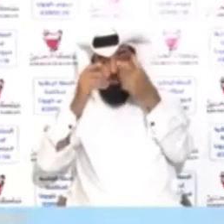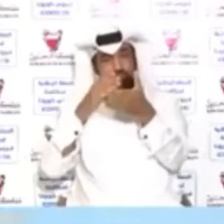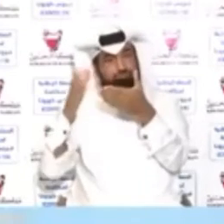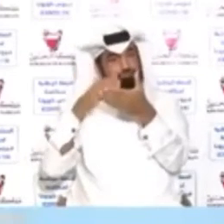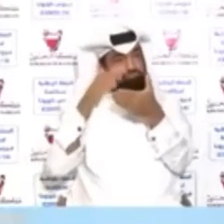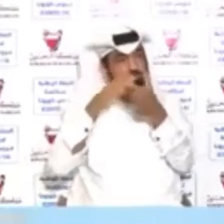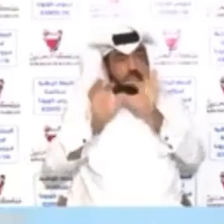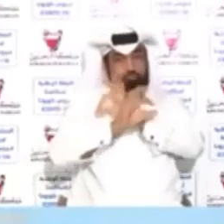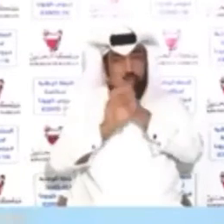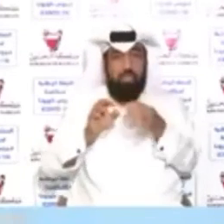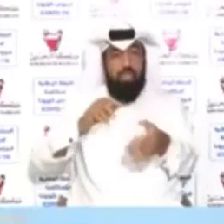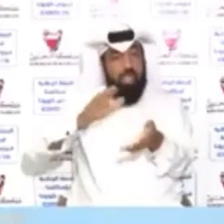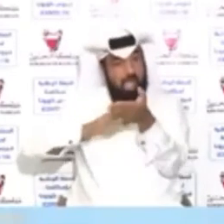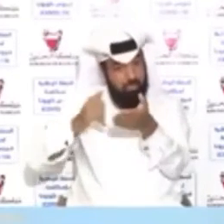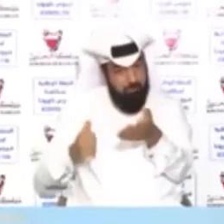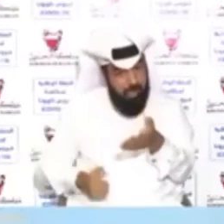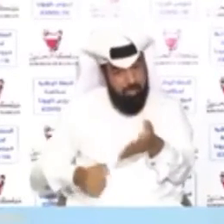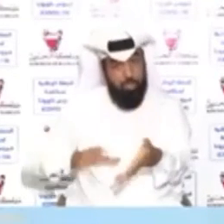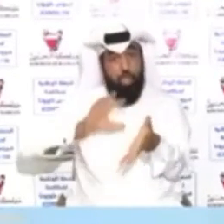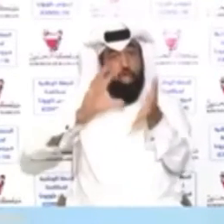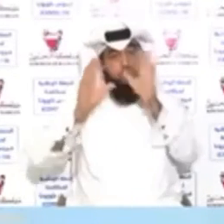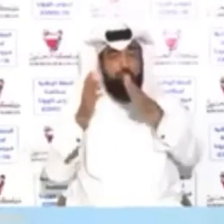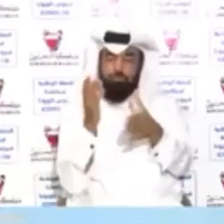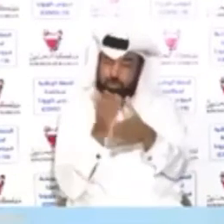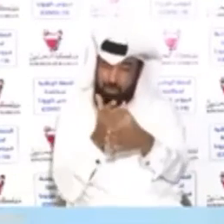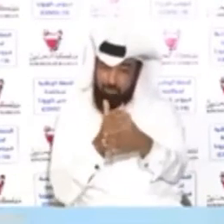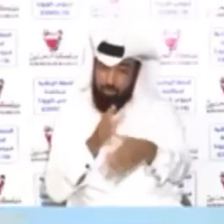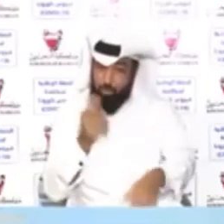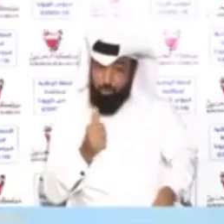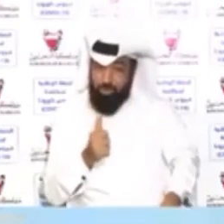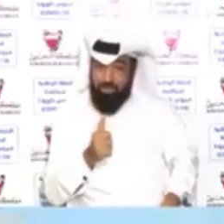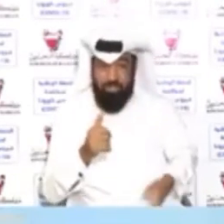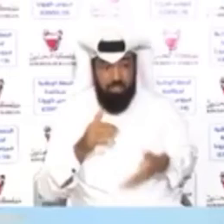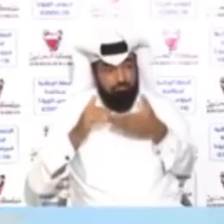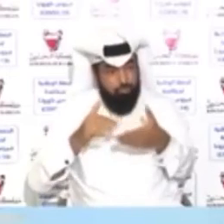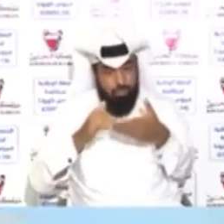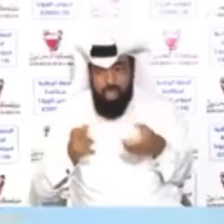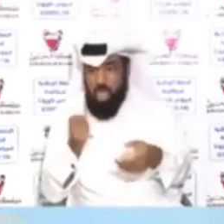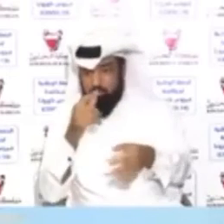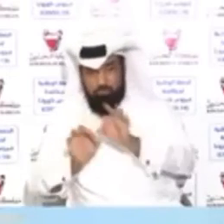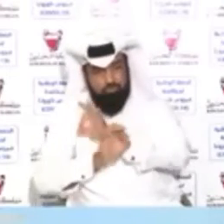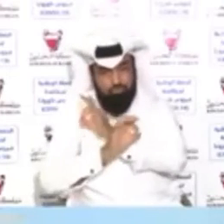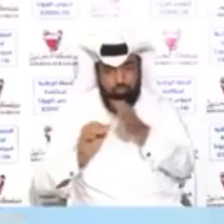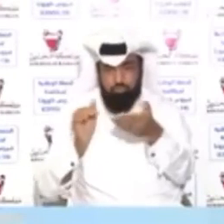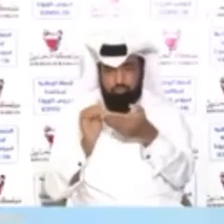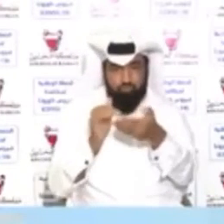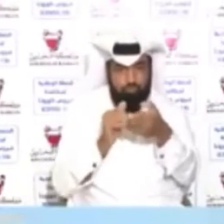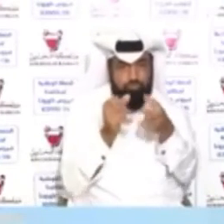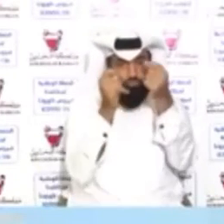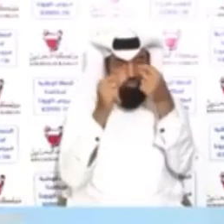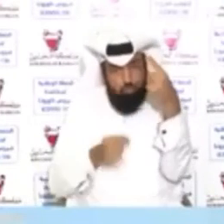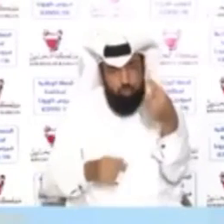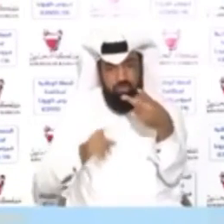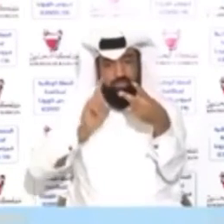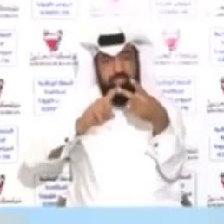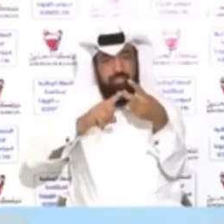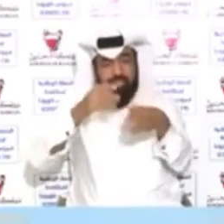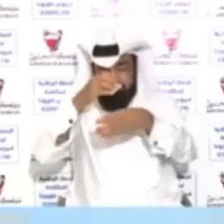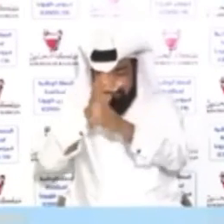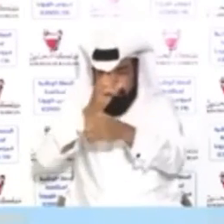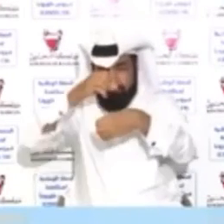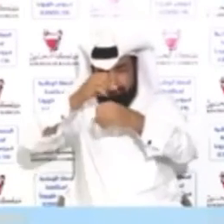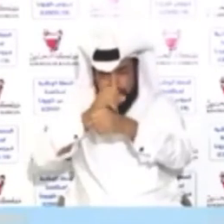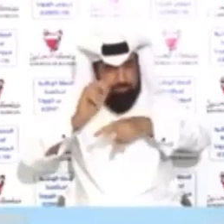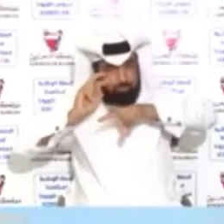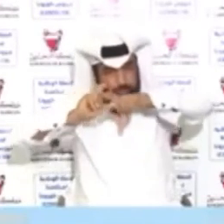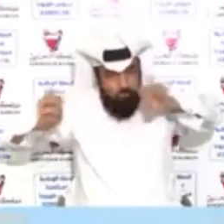العالم، وهذا طبعا يرجع إلى عدة أسباب، منها الرعاية الصحية والتمريضية الموجودة، الفحص المختبري في